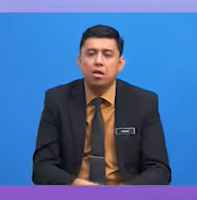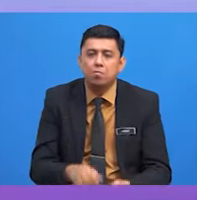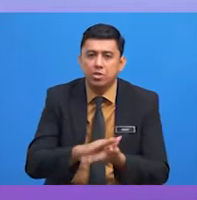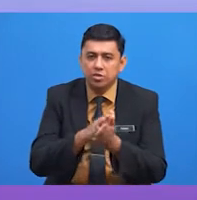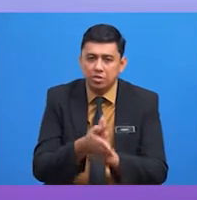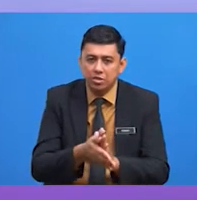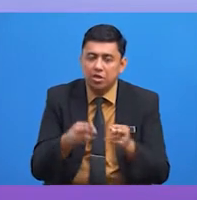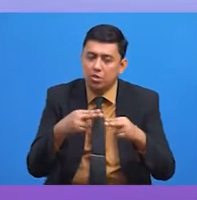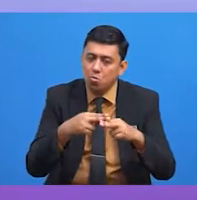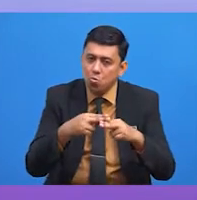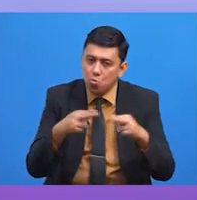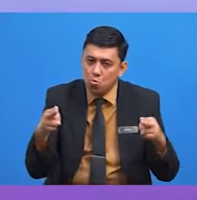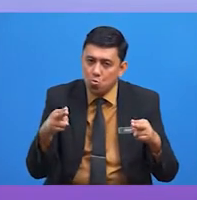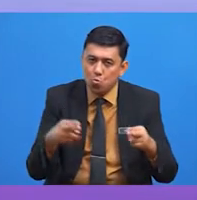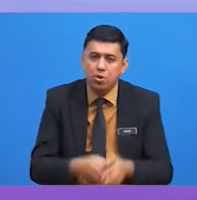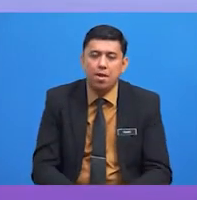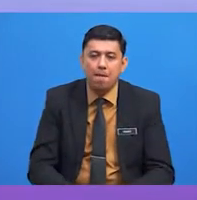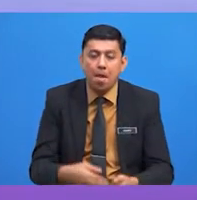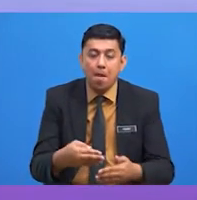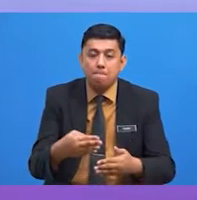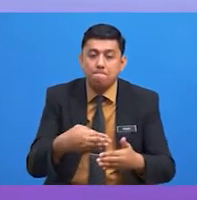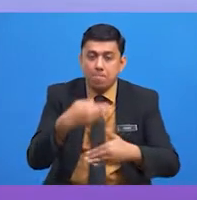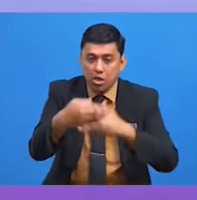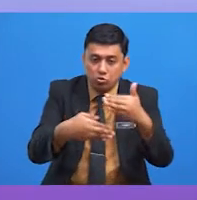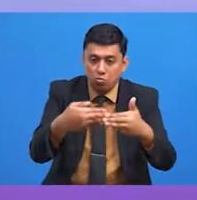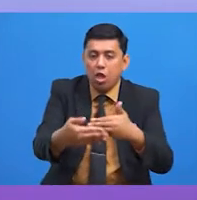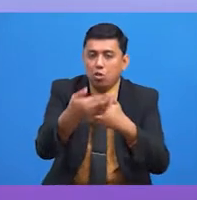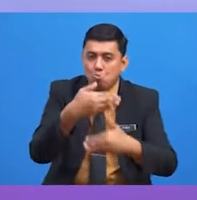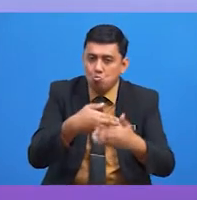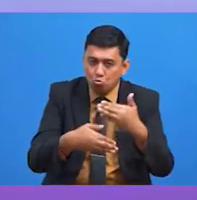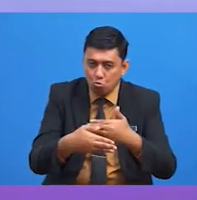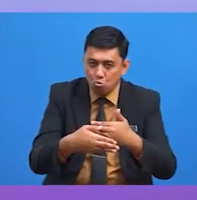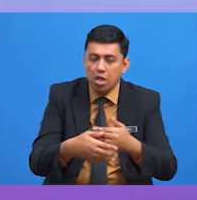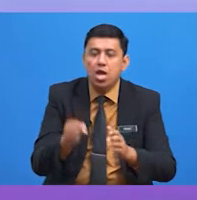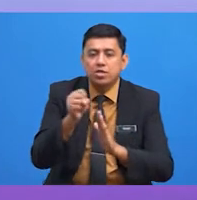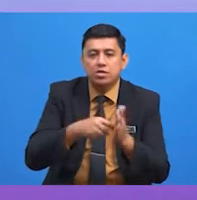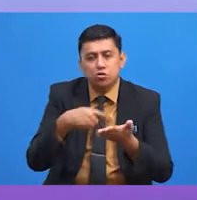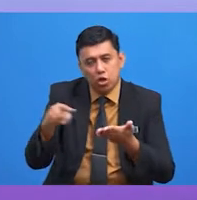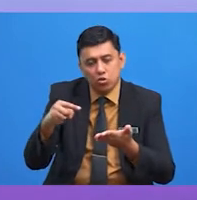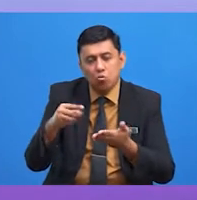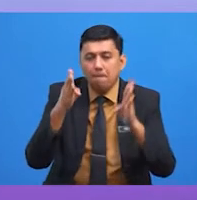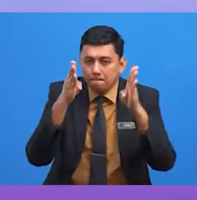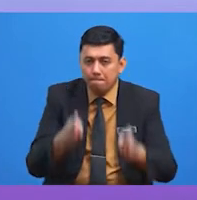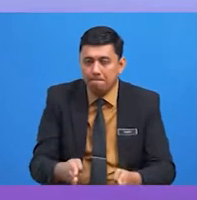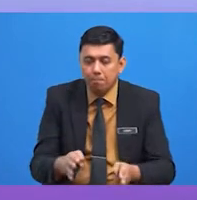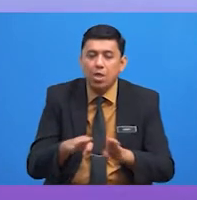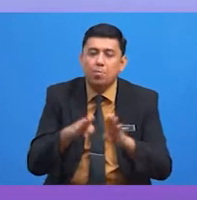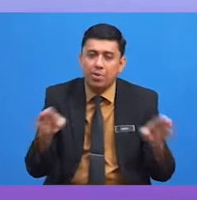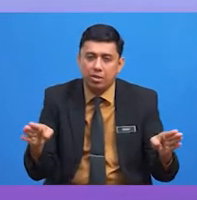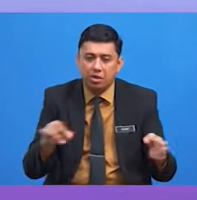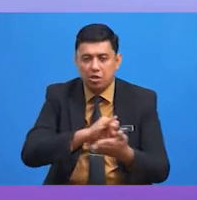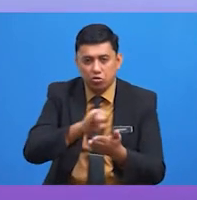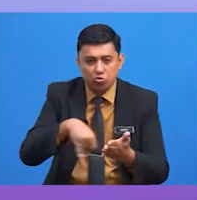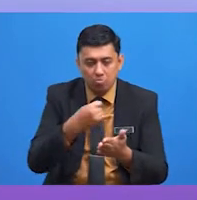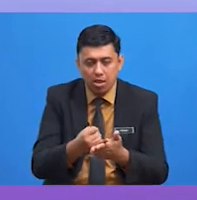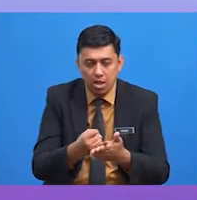maju mundurnya sesuatu bangsa. Sebagai contoh, perbandingan jumlah